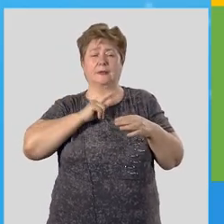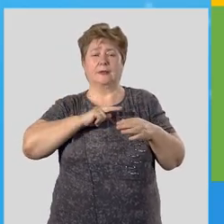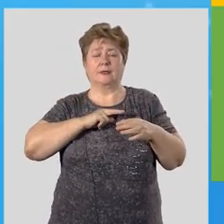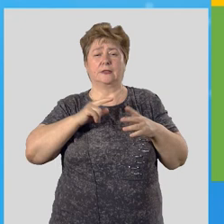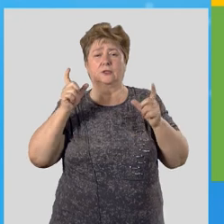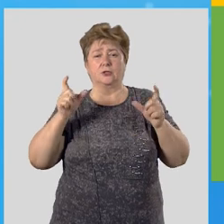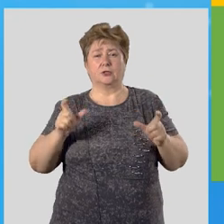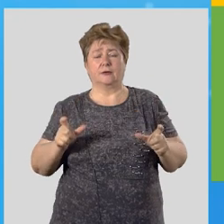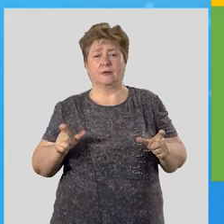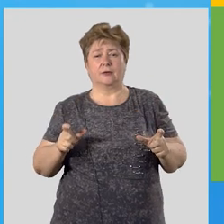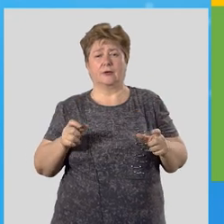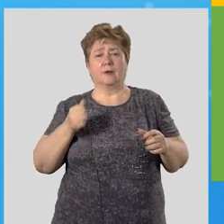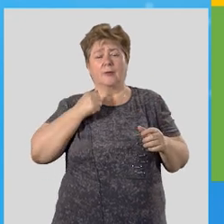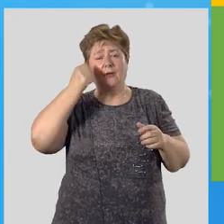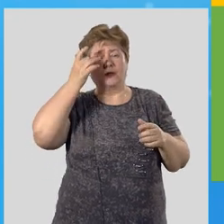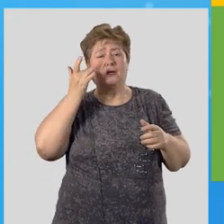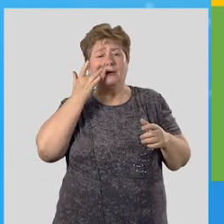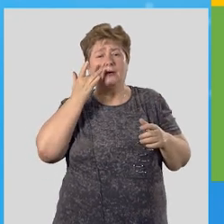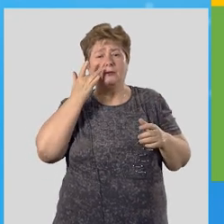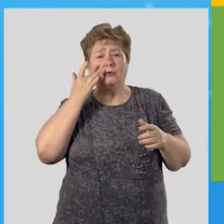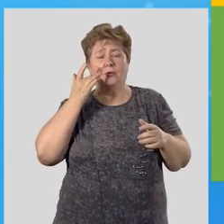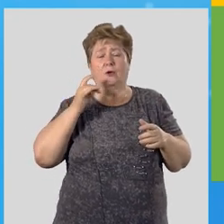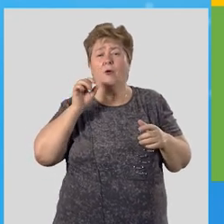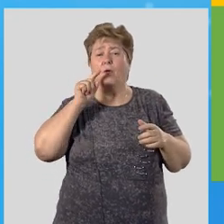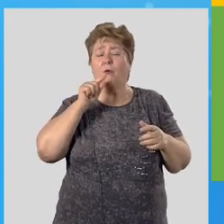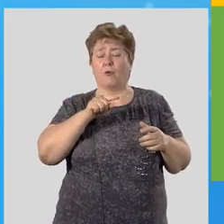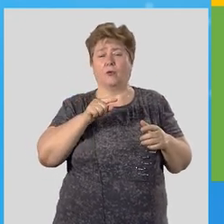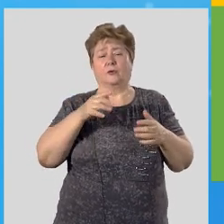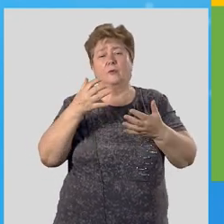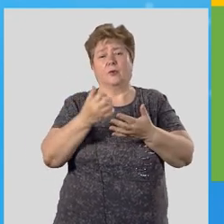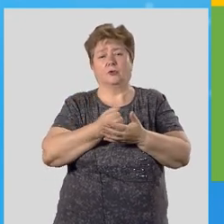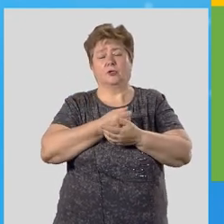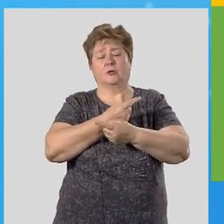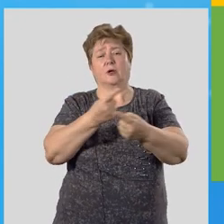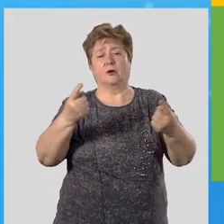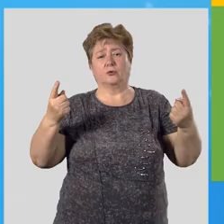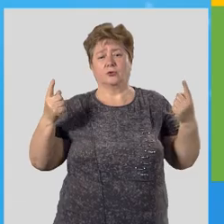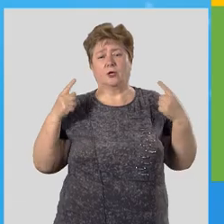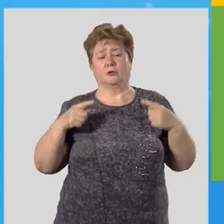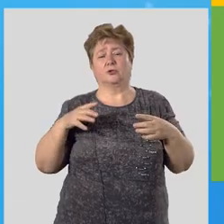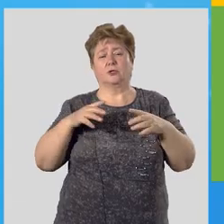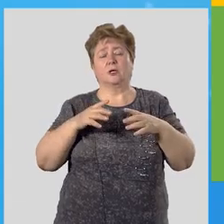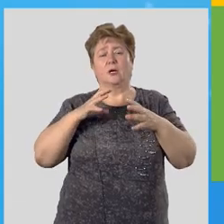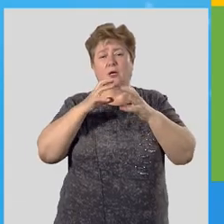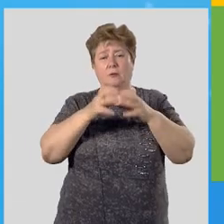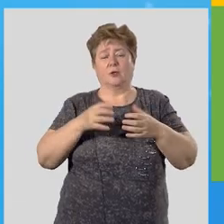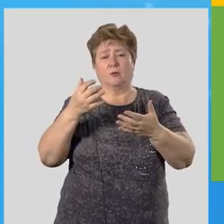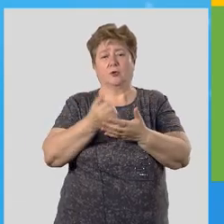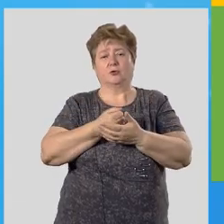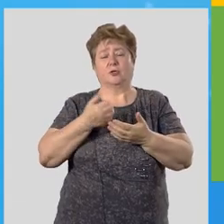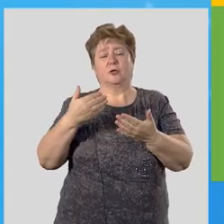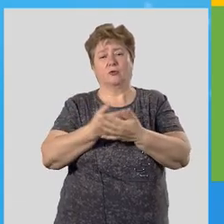деятельность человека, благодаря которой он постигает окружающий мир, получает